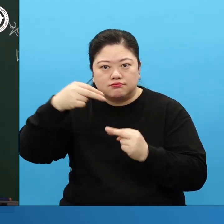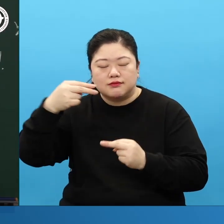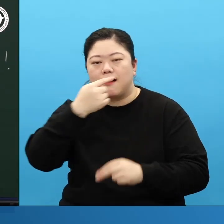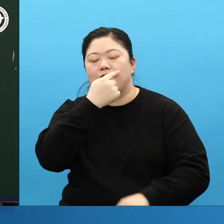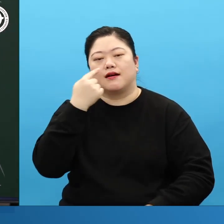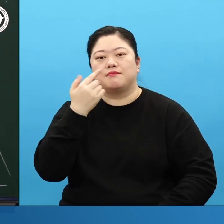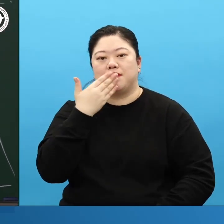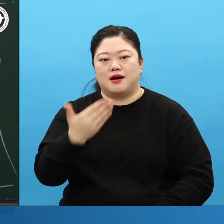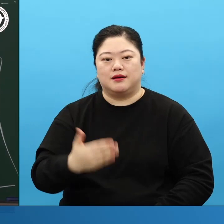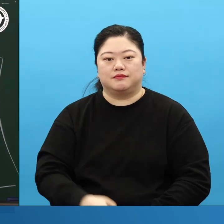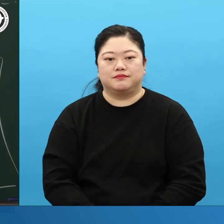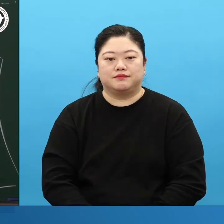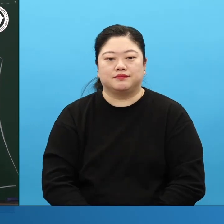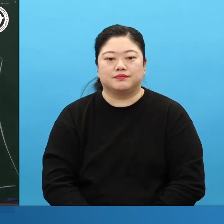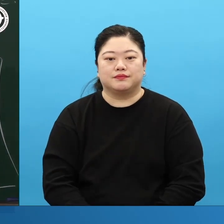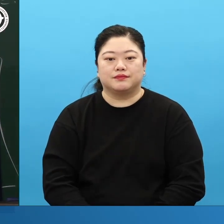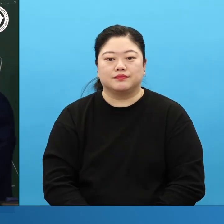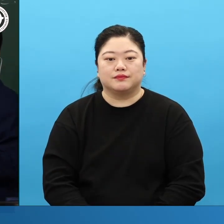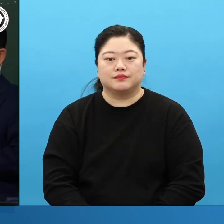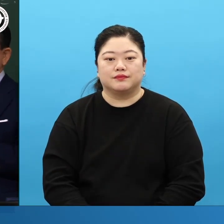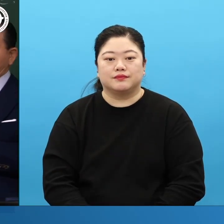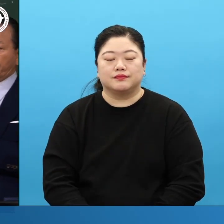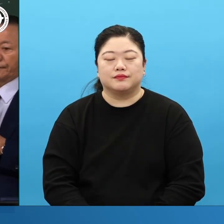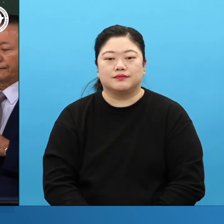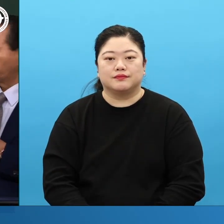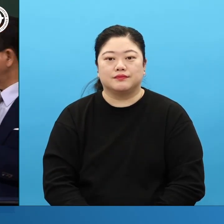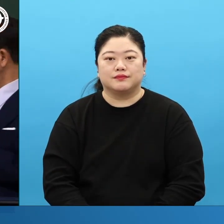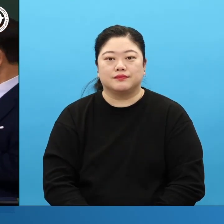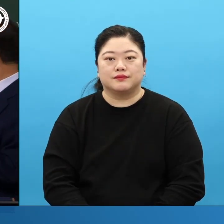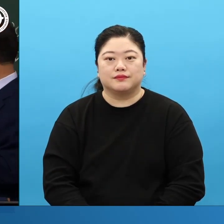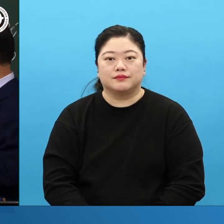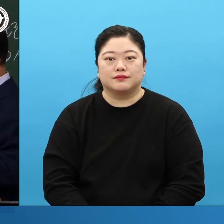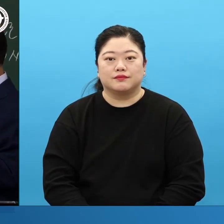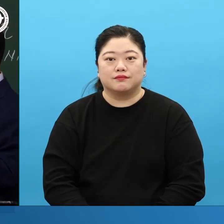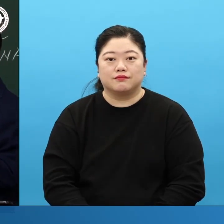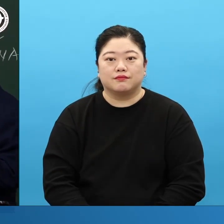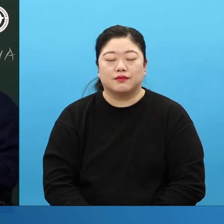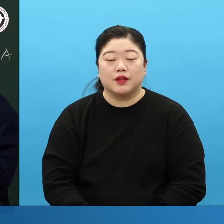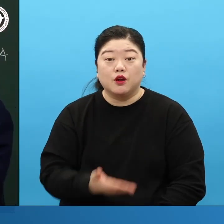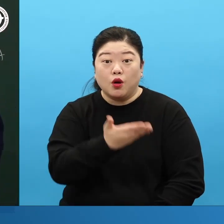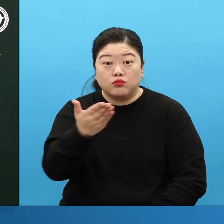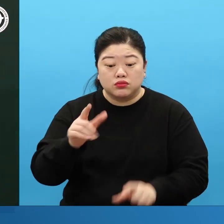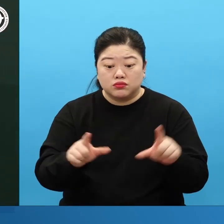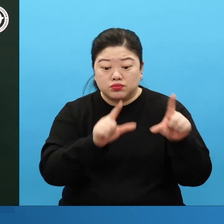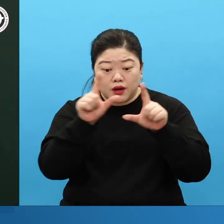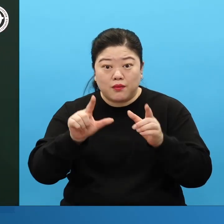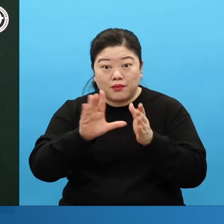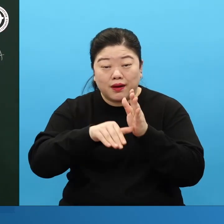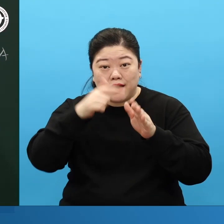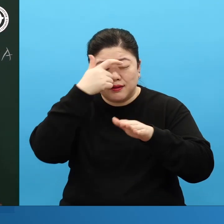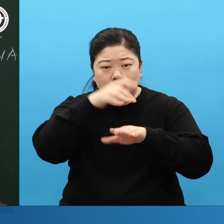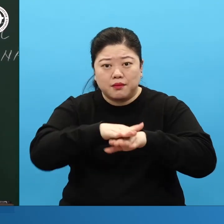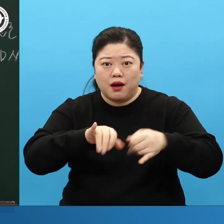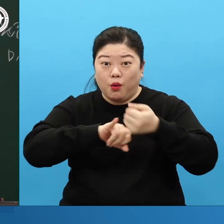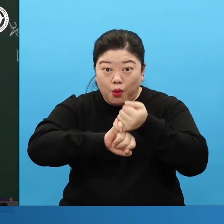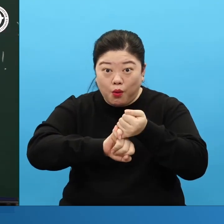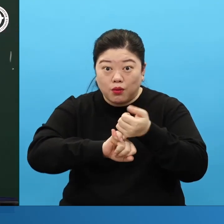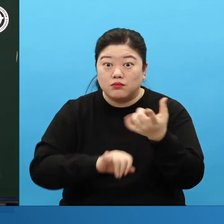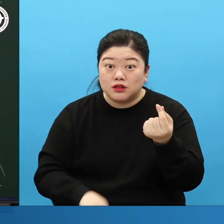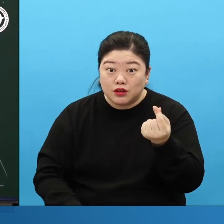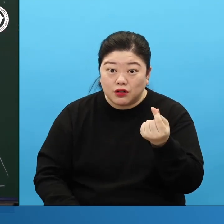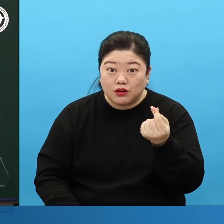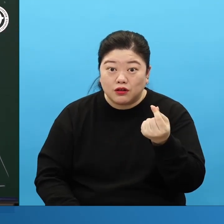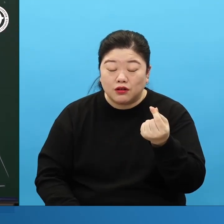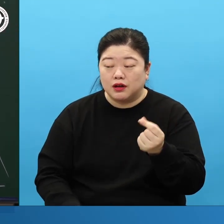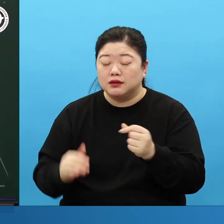있는 건 이거잖아요. Y de estos 7 puntos, lo que disfrutamos de manera real es el culto. 예배. El culto. 이 모든 걸 누릴 수 있는